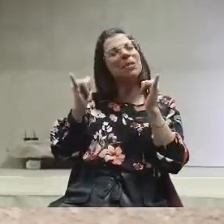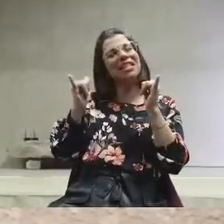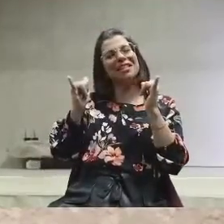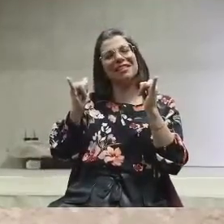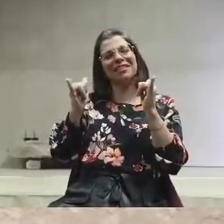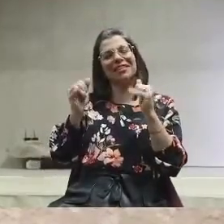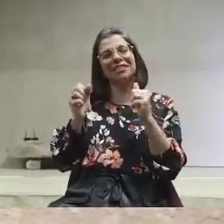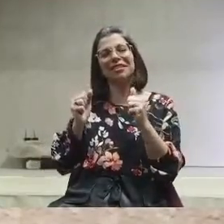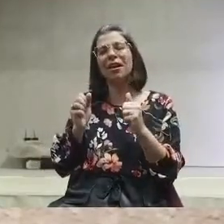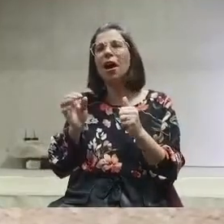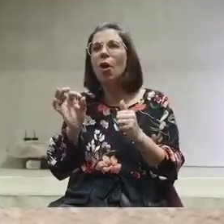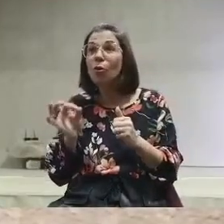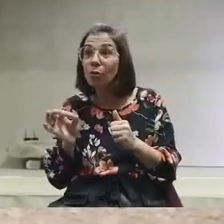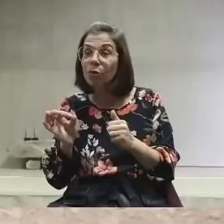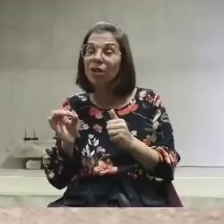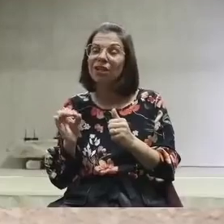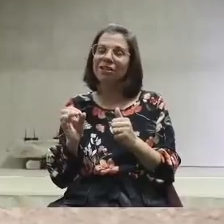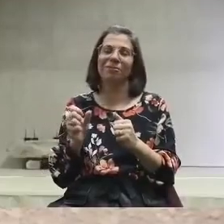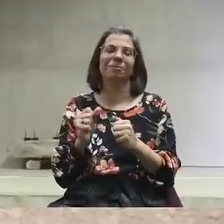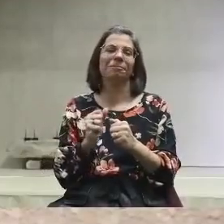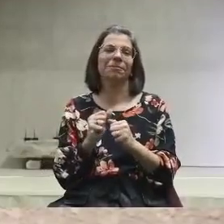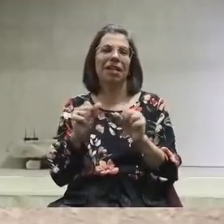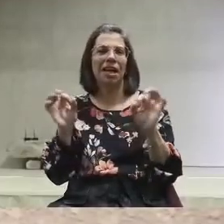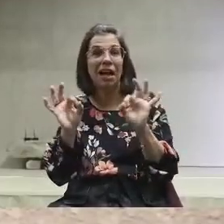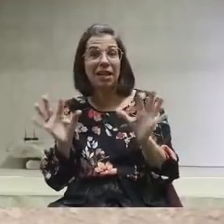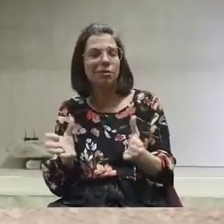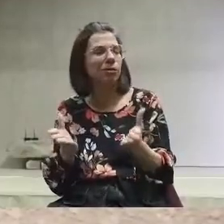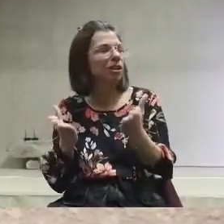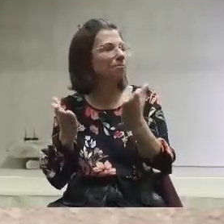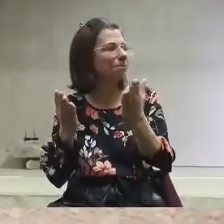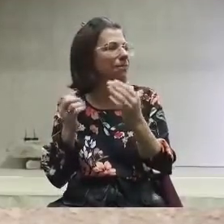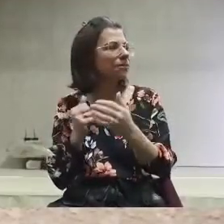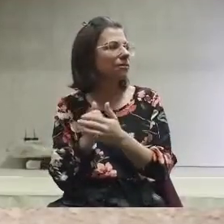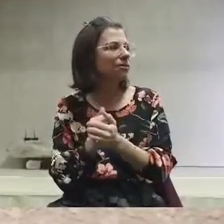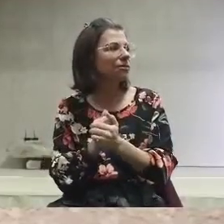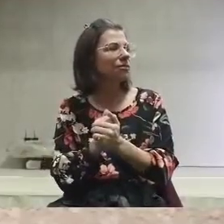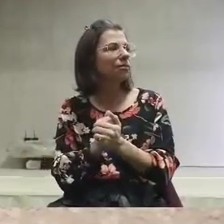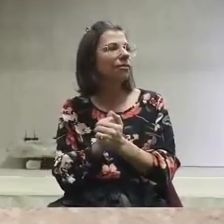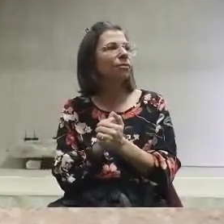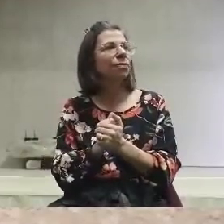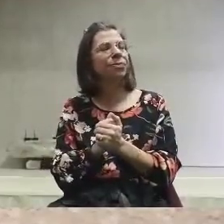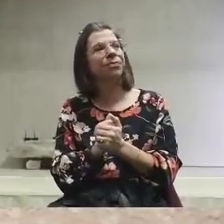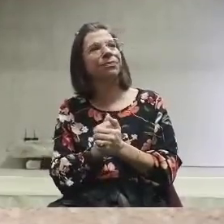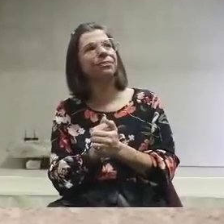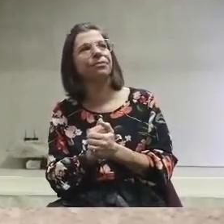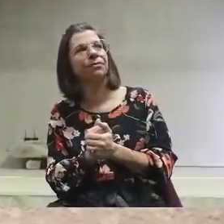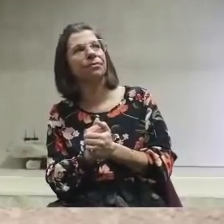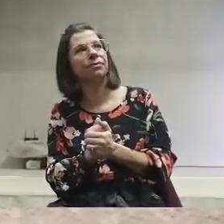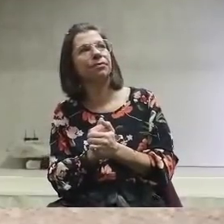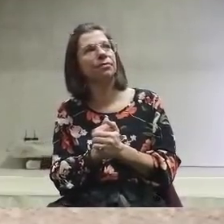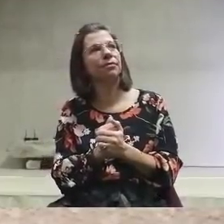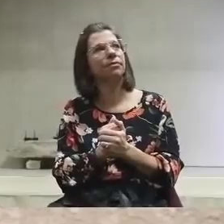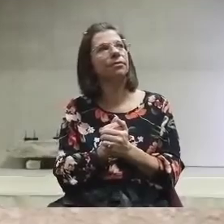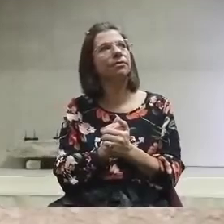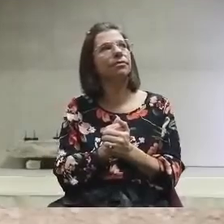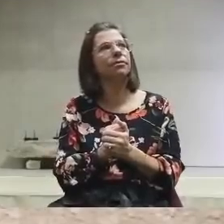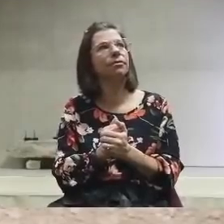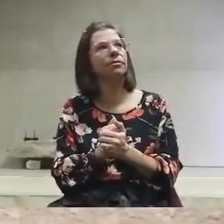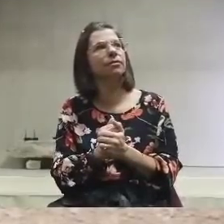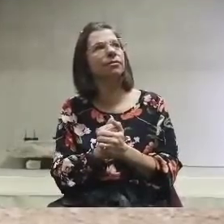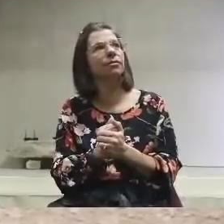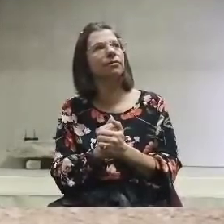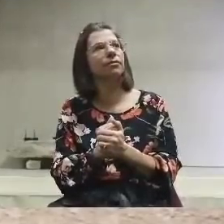puissance. Alléluia. Elle est une puissance, troisièmement. Bien sûr, pour chaque point, on pourrait rester